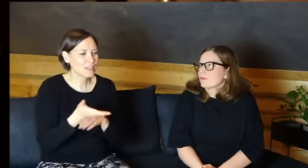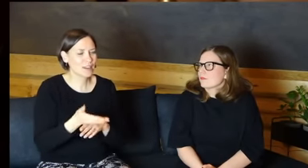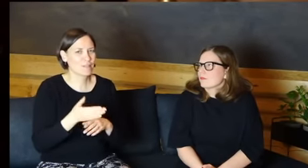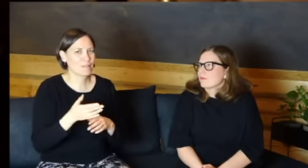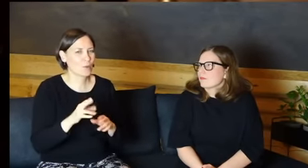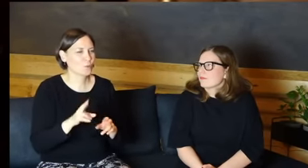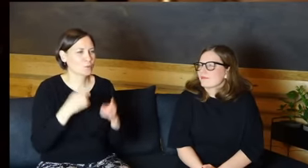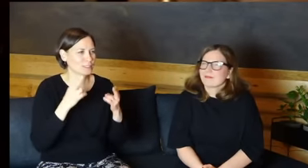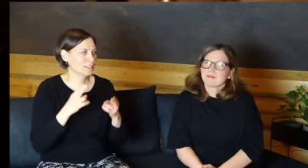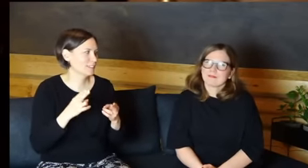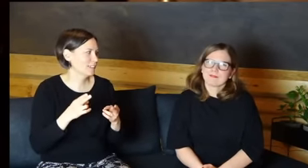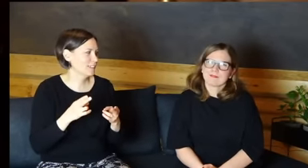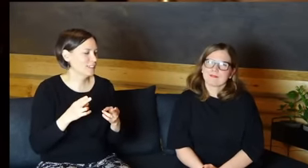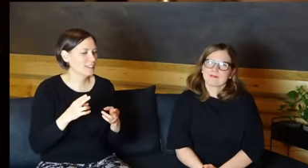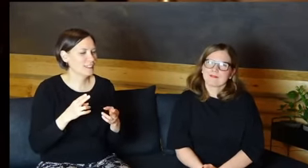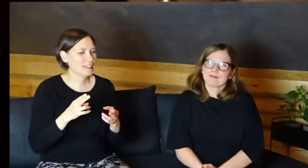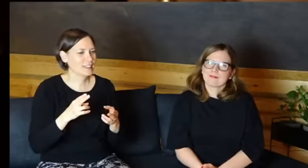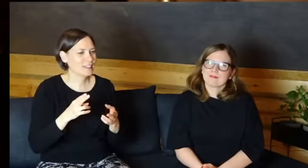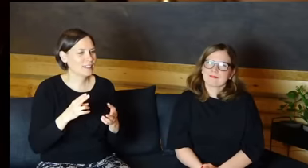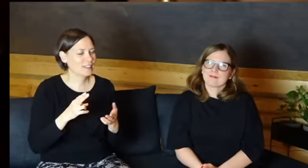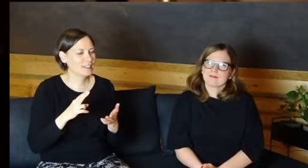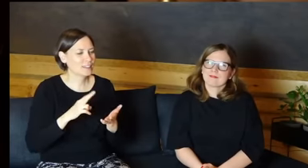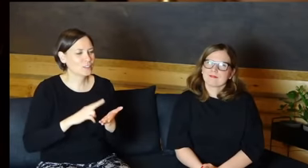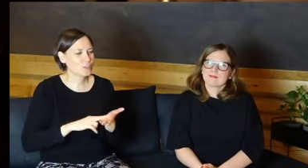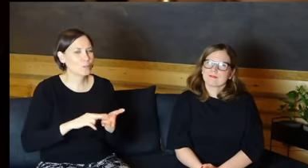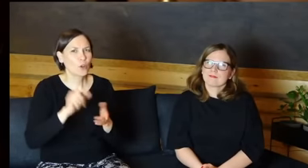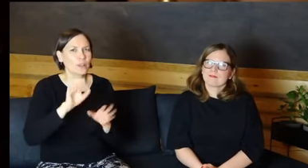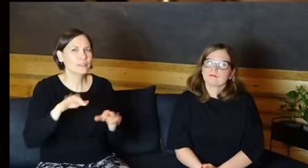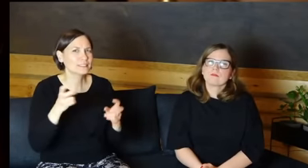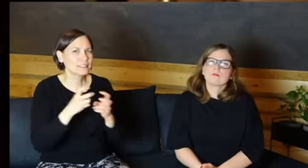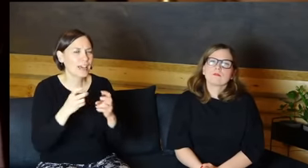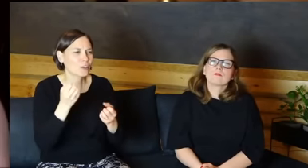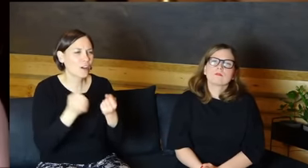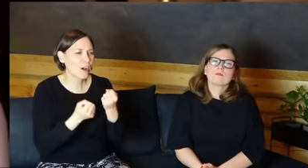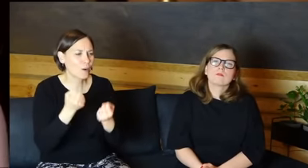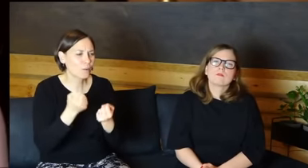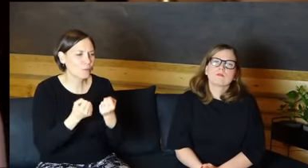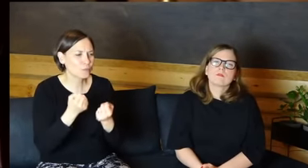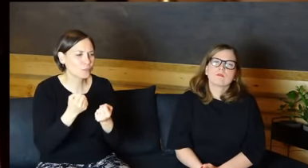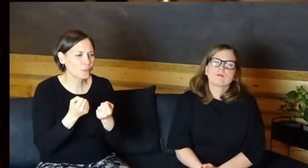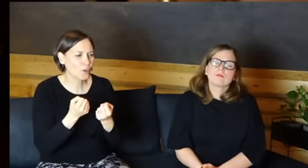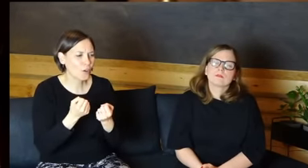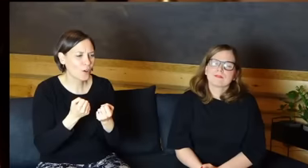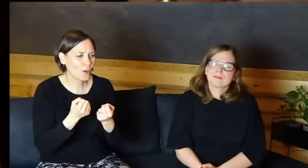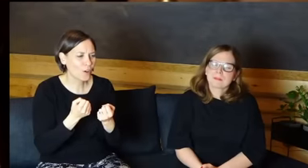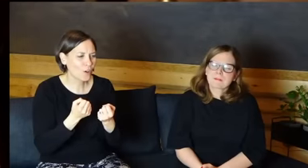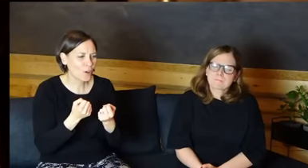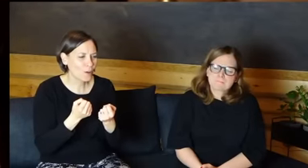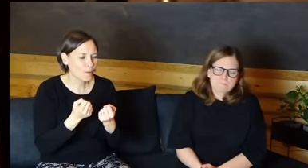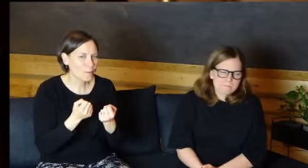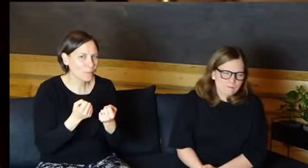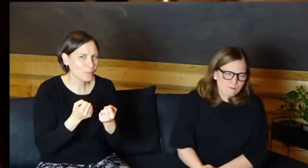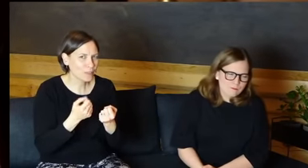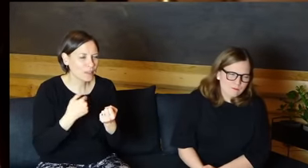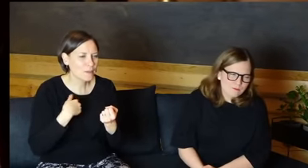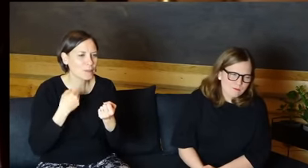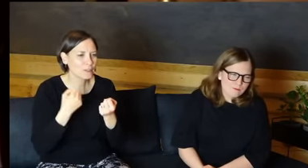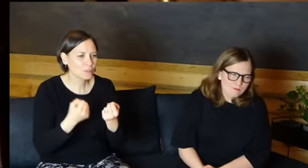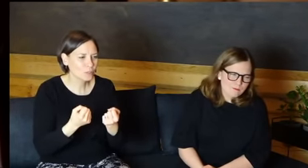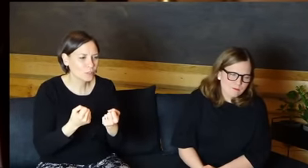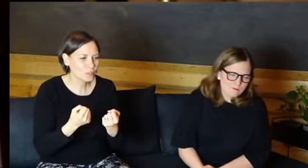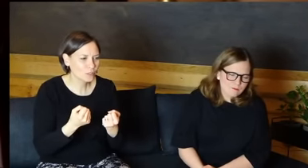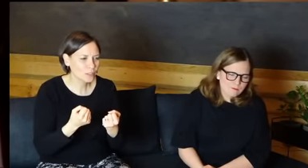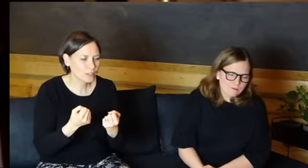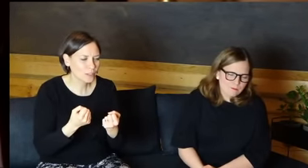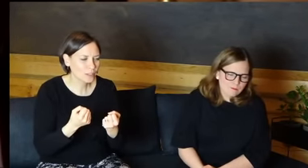tuota, omistaa semmoisen sähköauton, ja meillä oli tuota, 3 astetta tuossa pakkasta, kun tultiin tuolta toimittajan